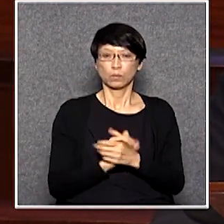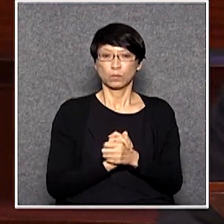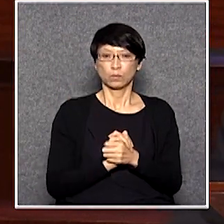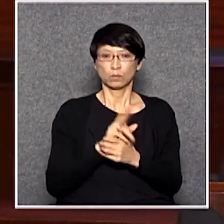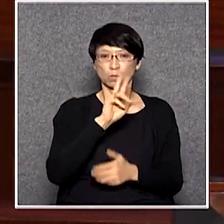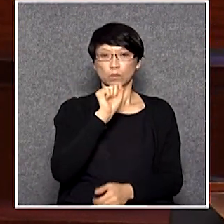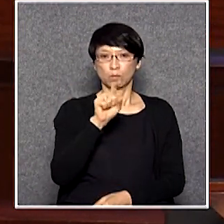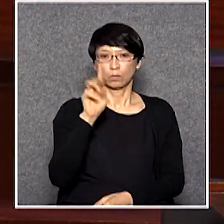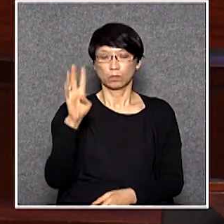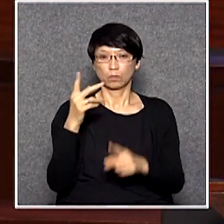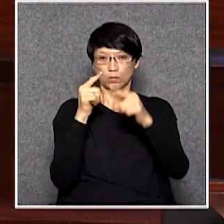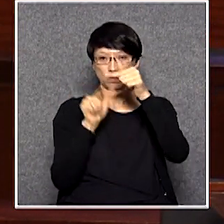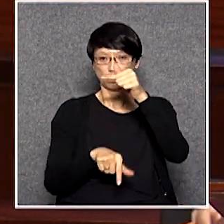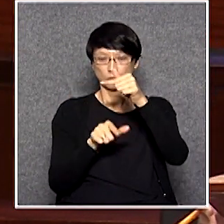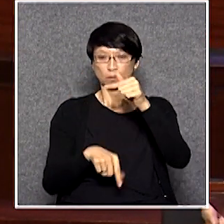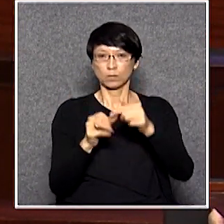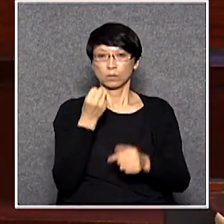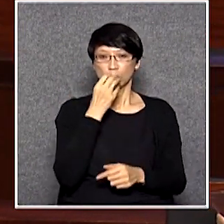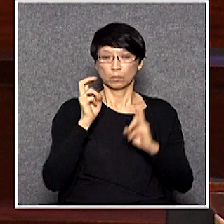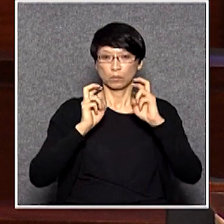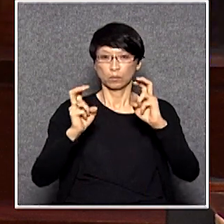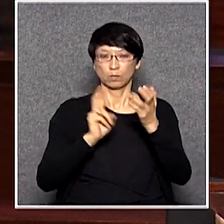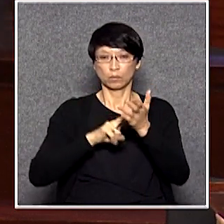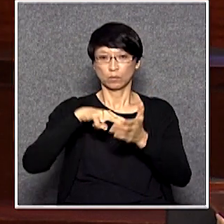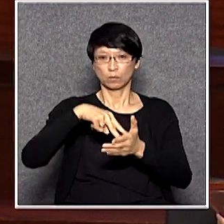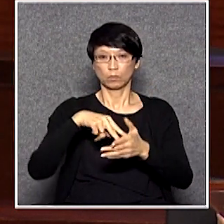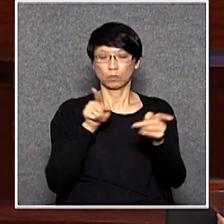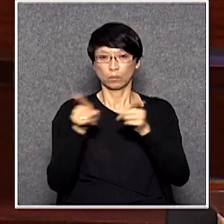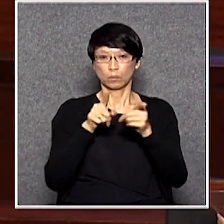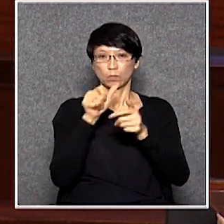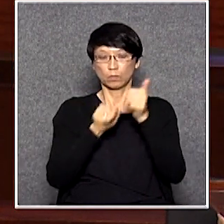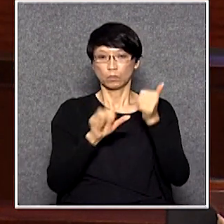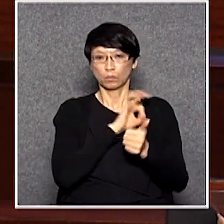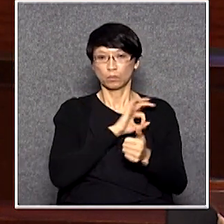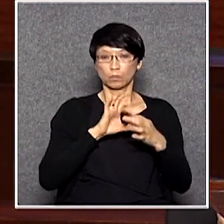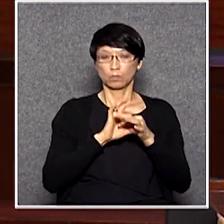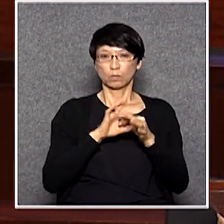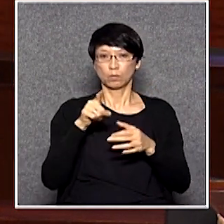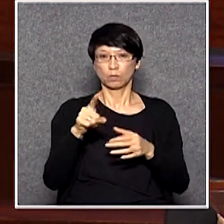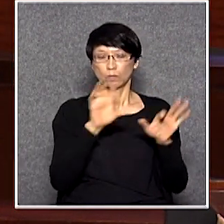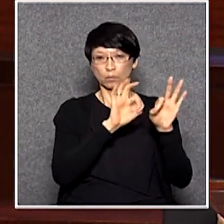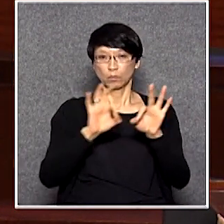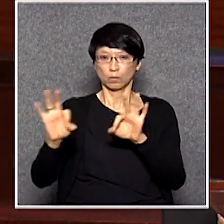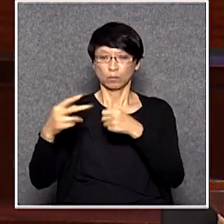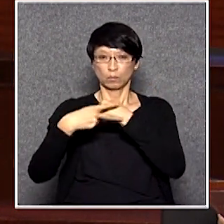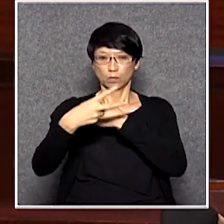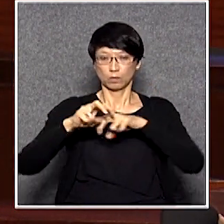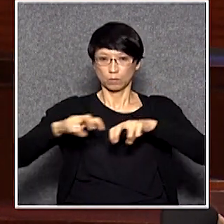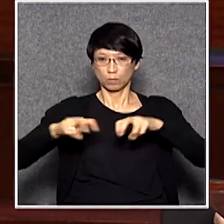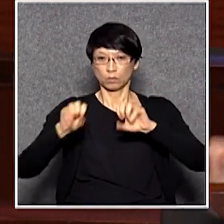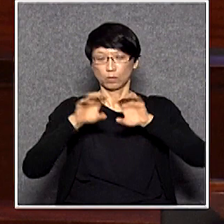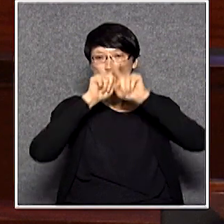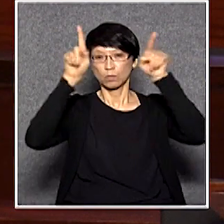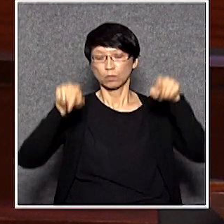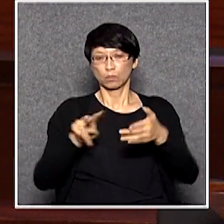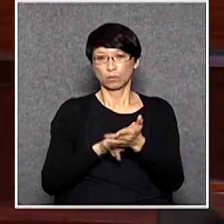2014年的10月，港鐵獨立董事委員會就港鐵延誤發表第二份調查報告，獨立專家